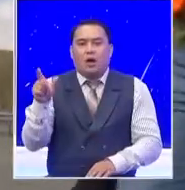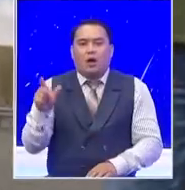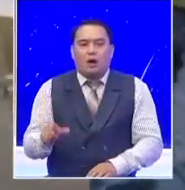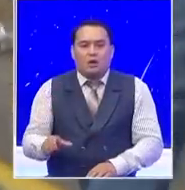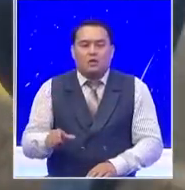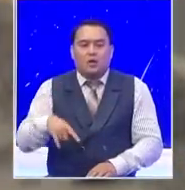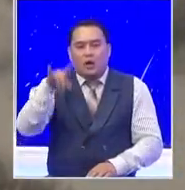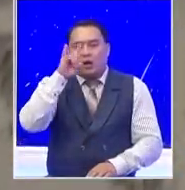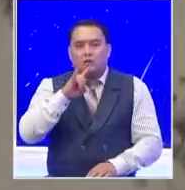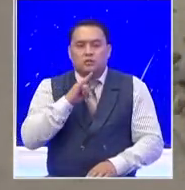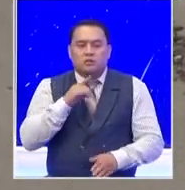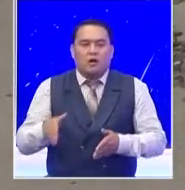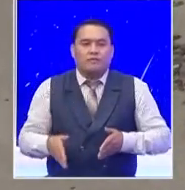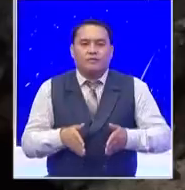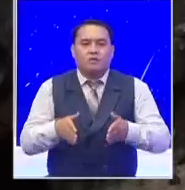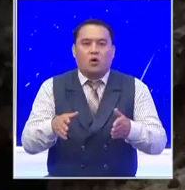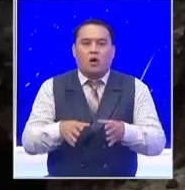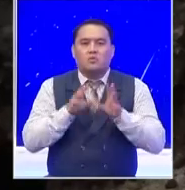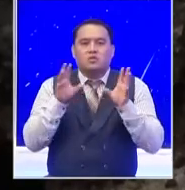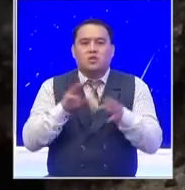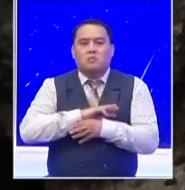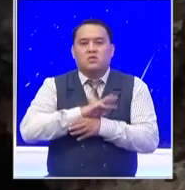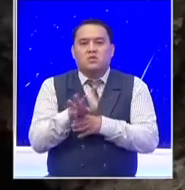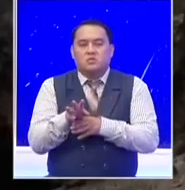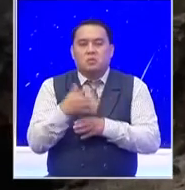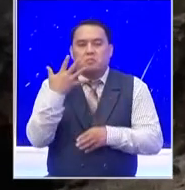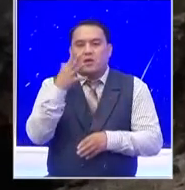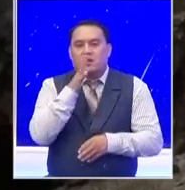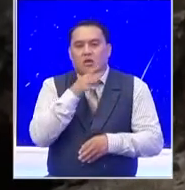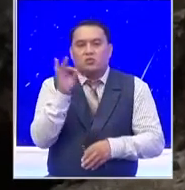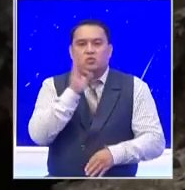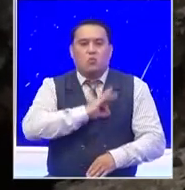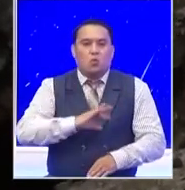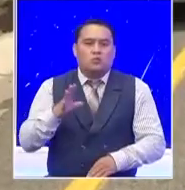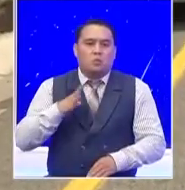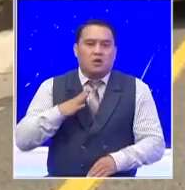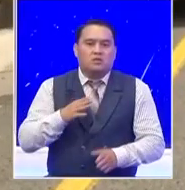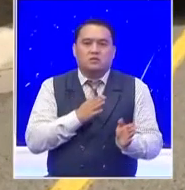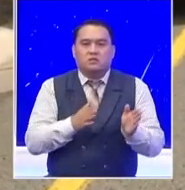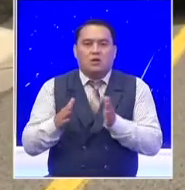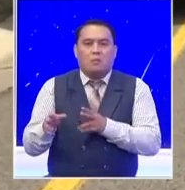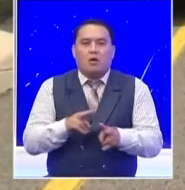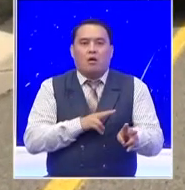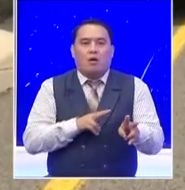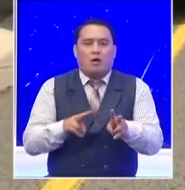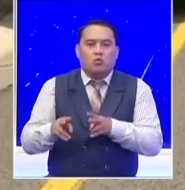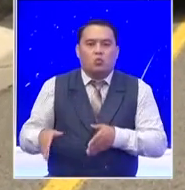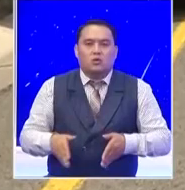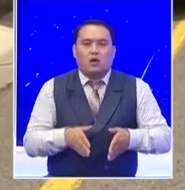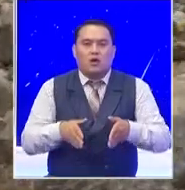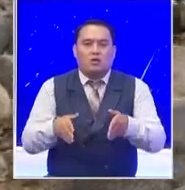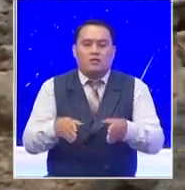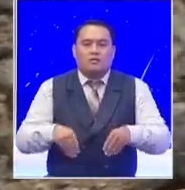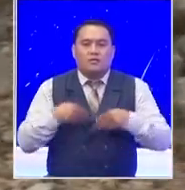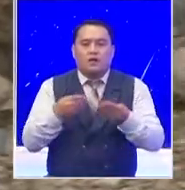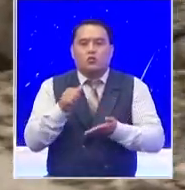филиала «Казавтожол», отвечающие за содержание данной автотрассы, за 5 лет с момента ее эксплуатации они системно контролируют состояние дорог и своевременно